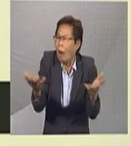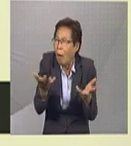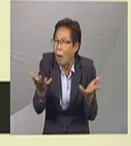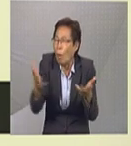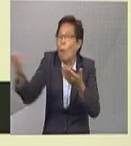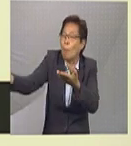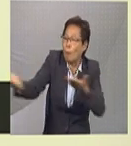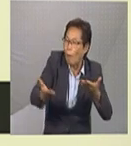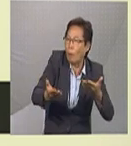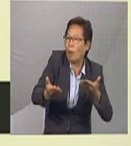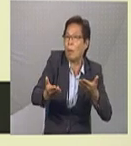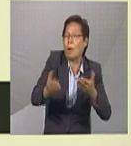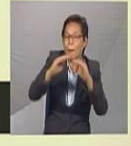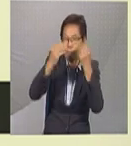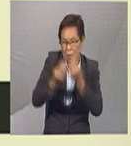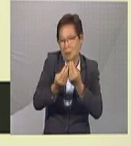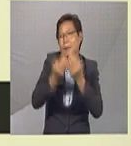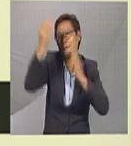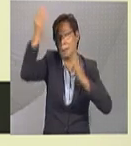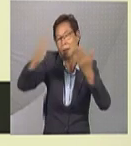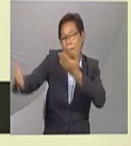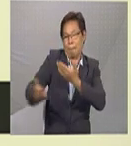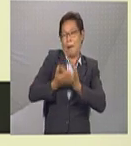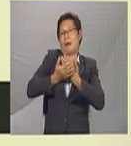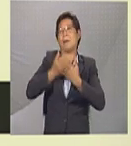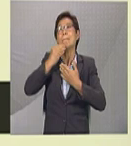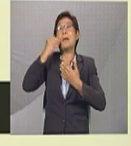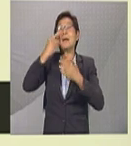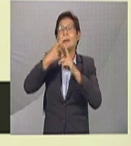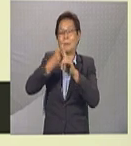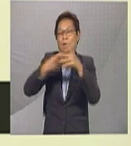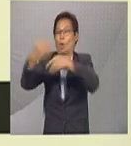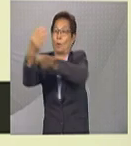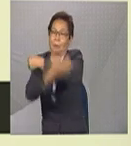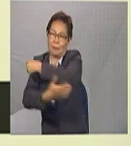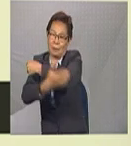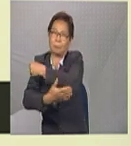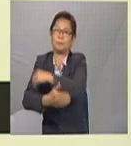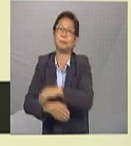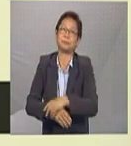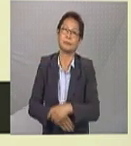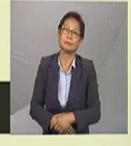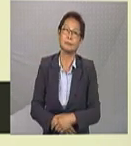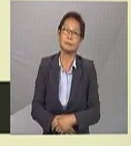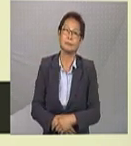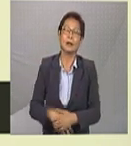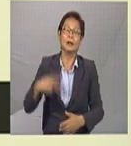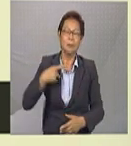untuk membawa masyarakat kita pulang daripada luar negara. Kita juga